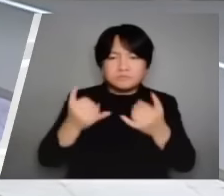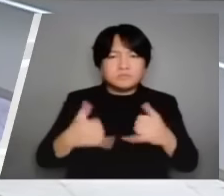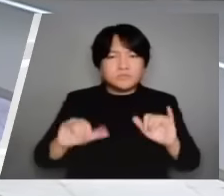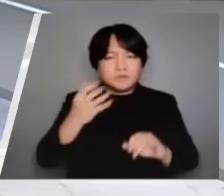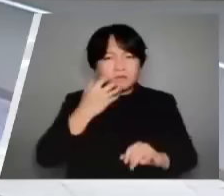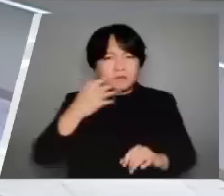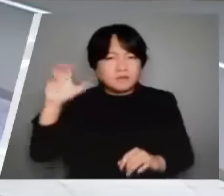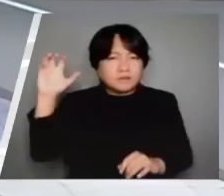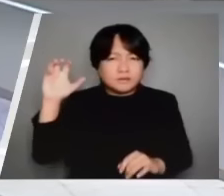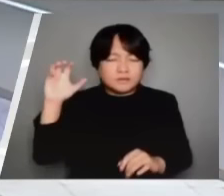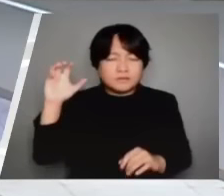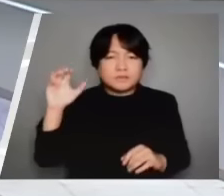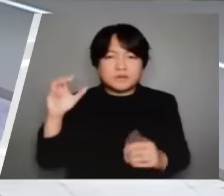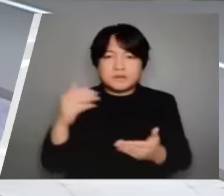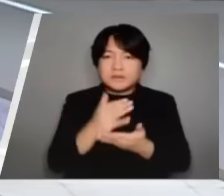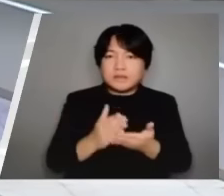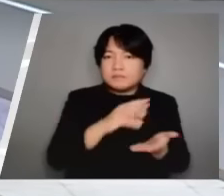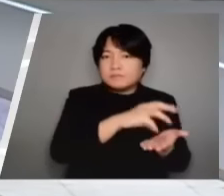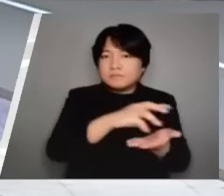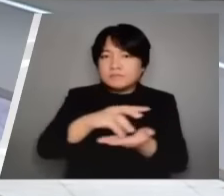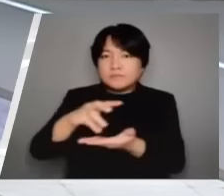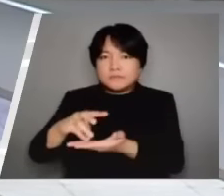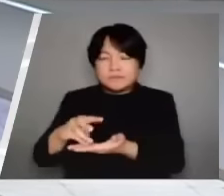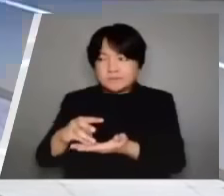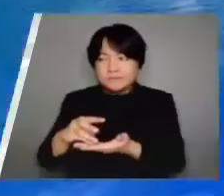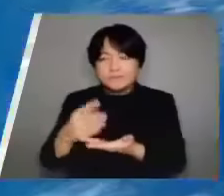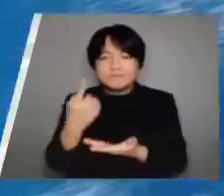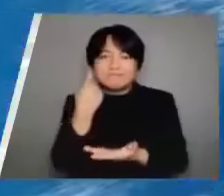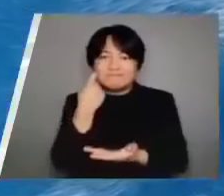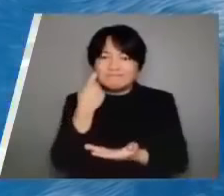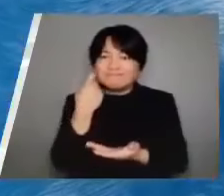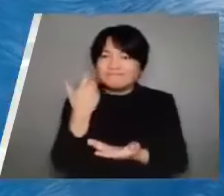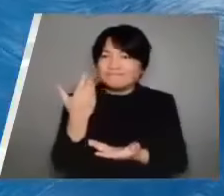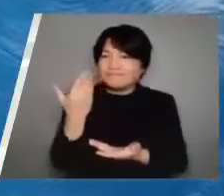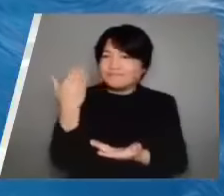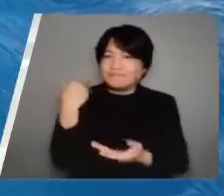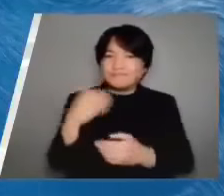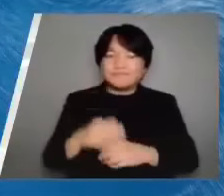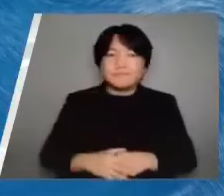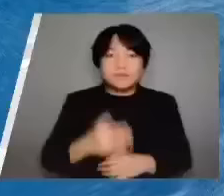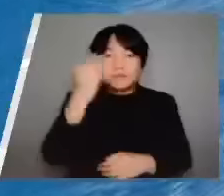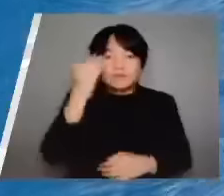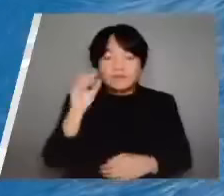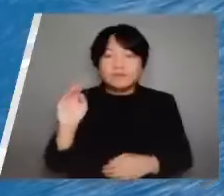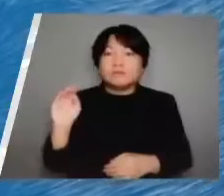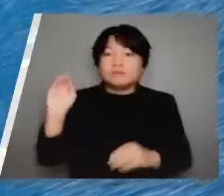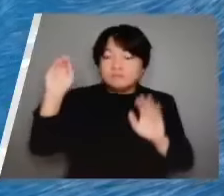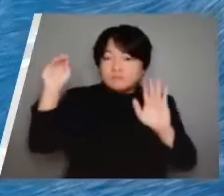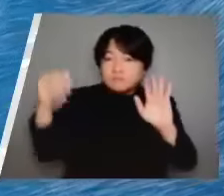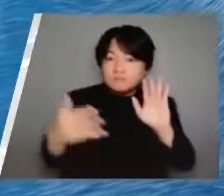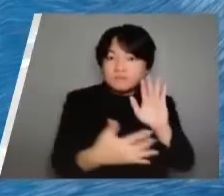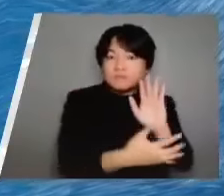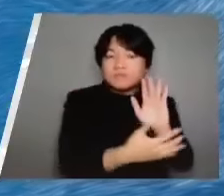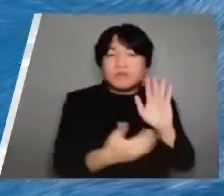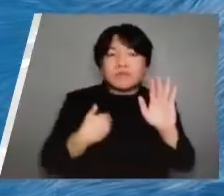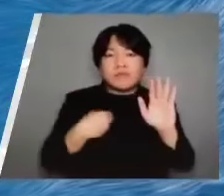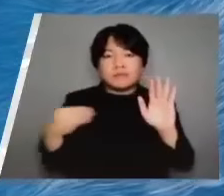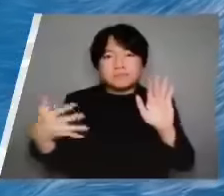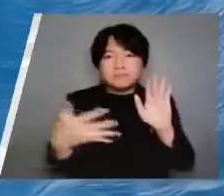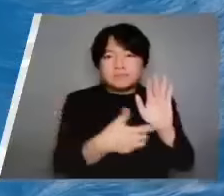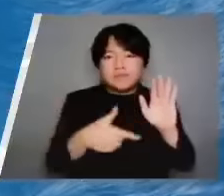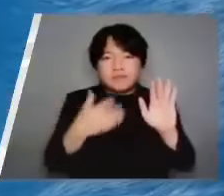naranasan sa ilang lugar nitong mga nakalipas na araw bukod kasi sa monsoon break umiiral din ang Easter leas o mainit na hangin galing sa